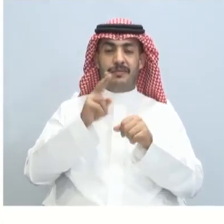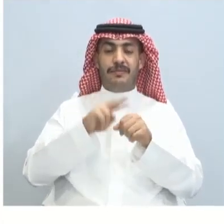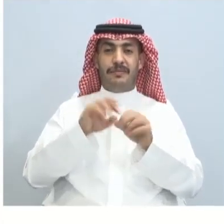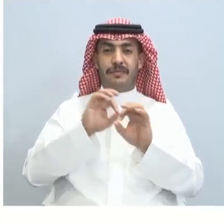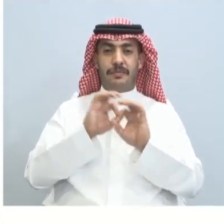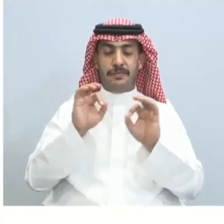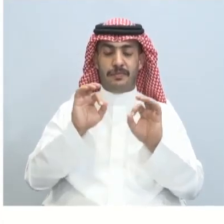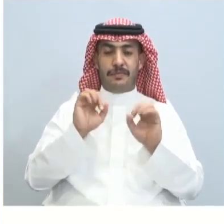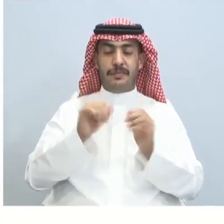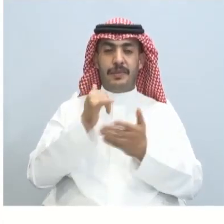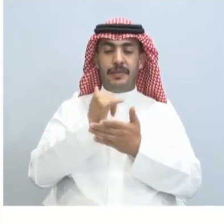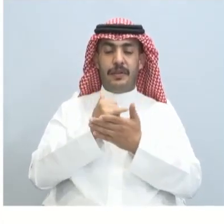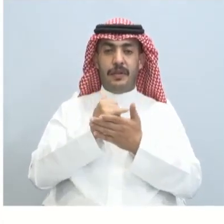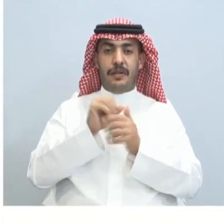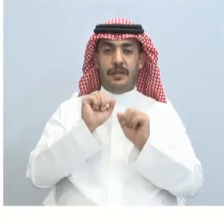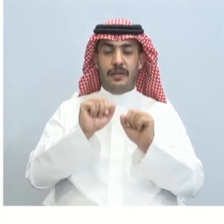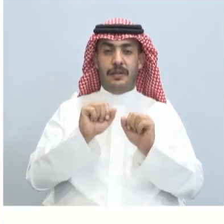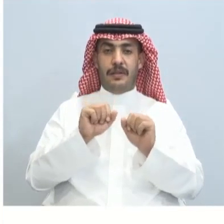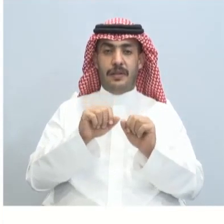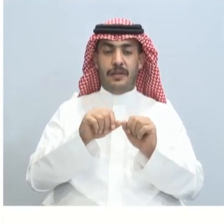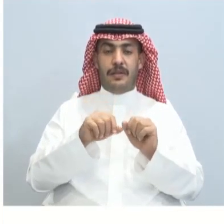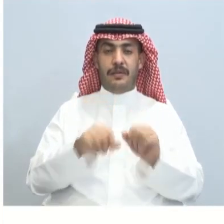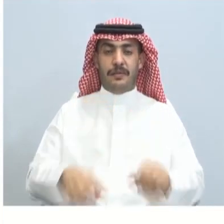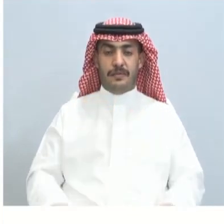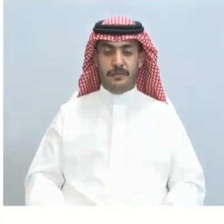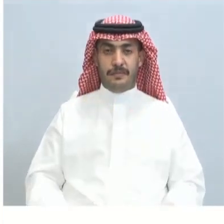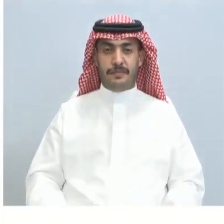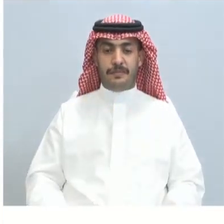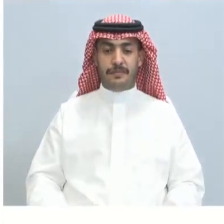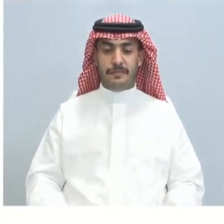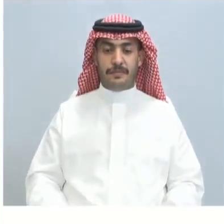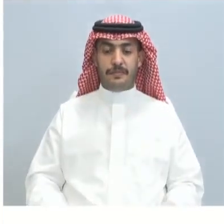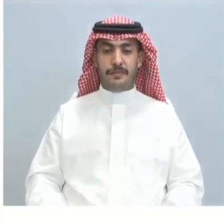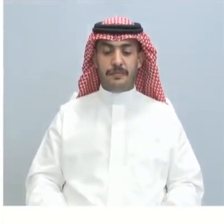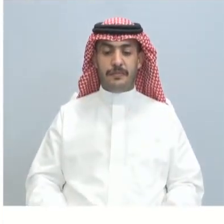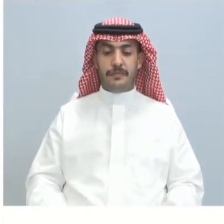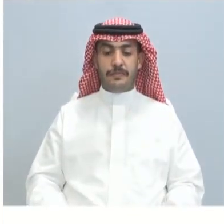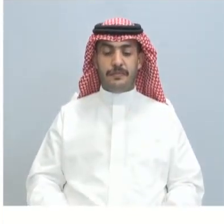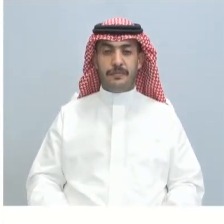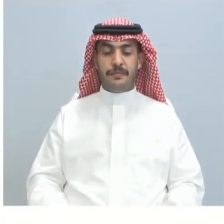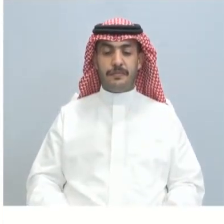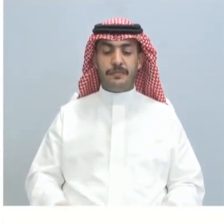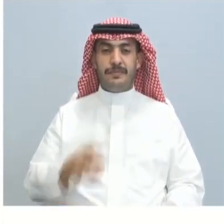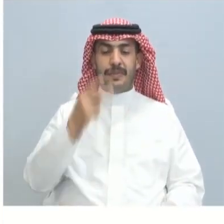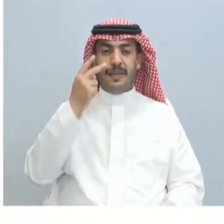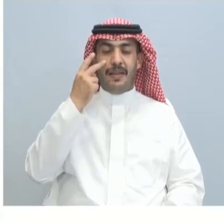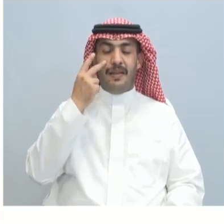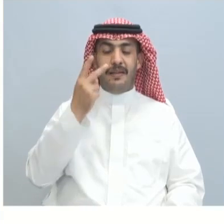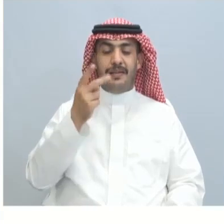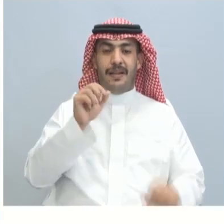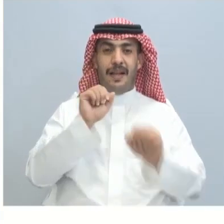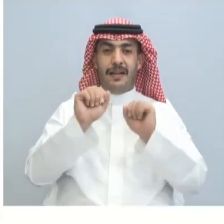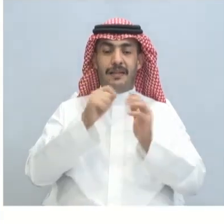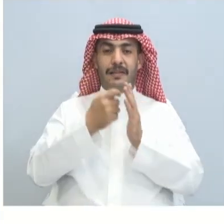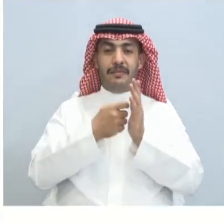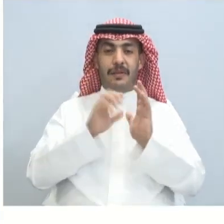وتوجيه من المسؤول عن هذا القرار او اصدار هذا القرار لو نظرنا الى خصائص